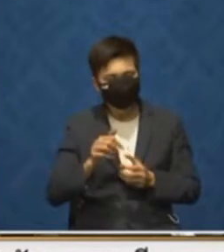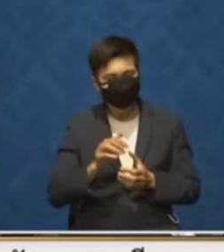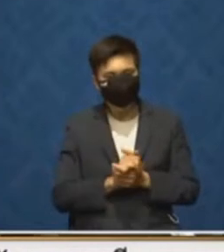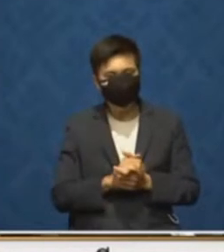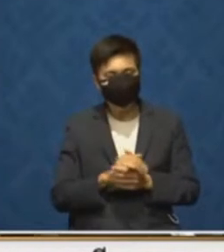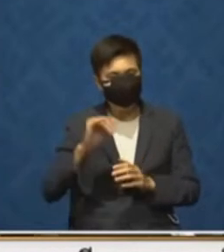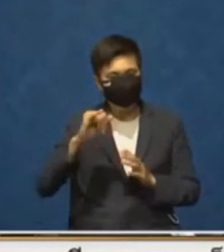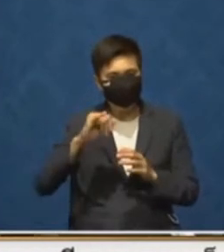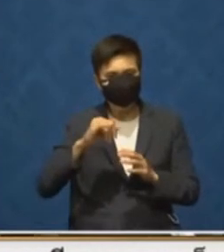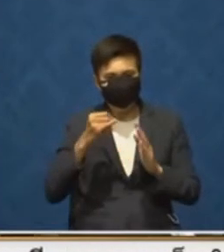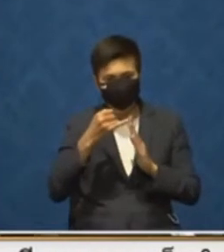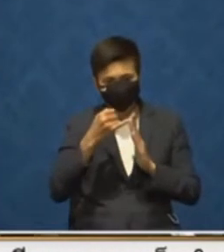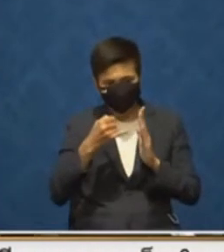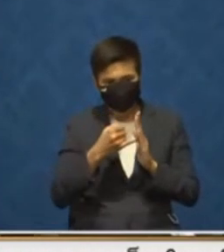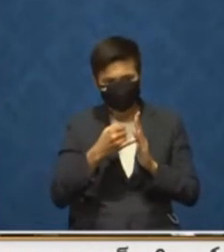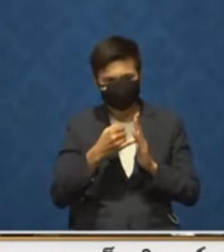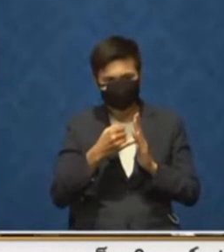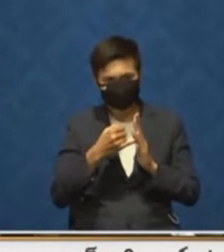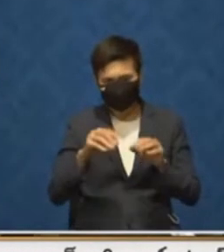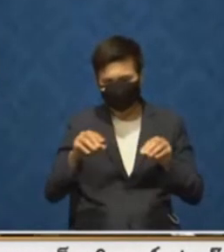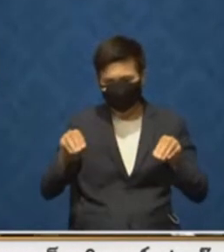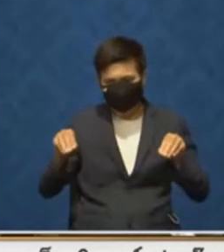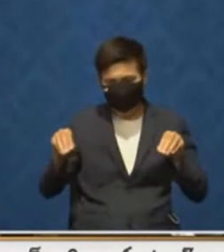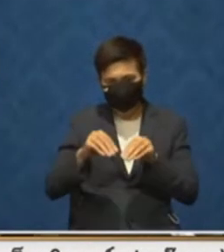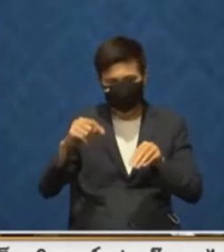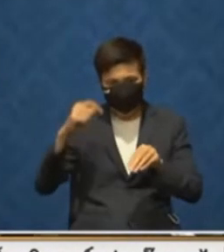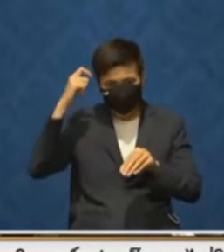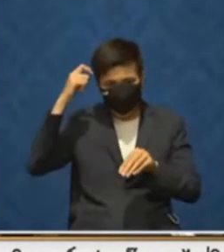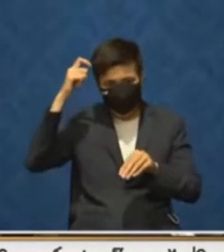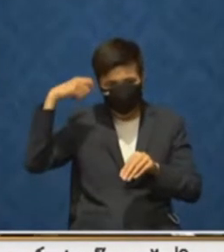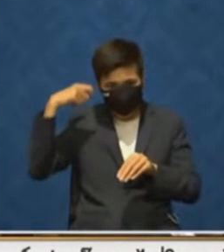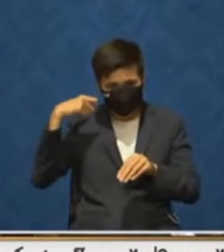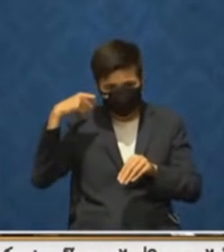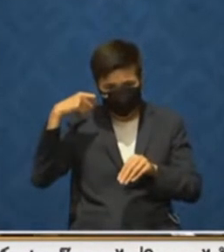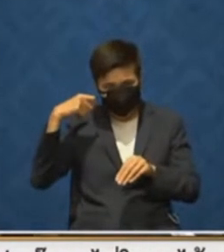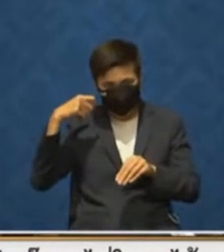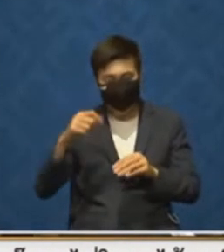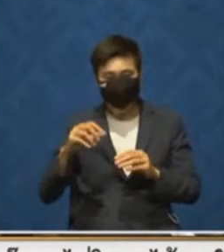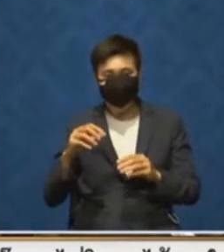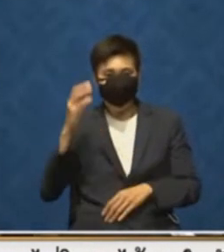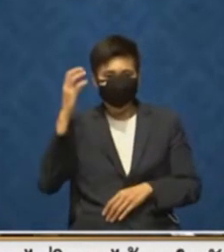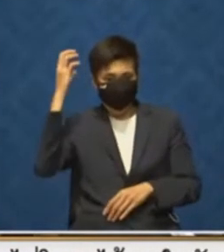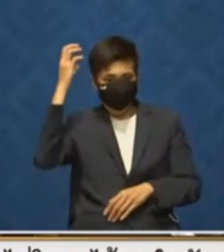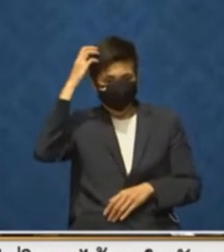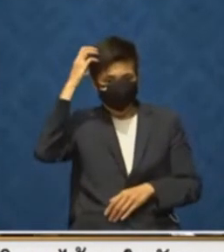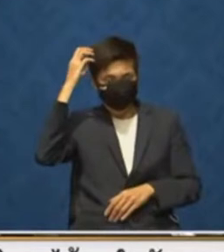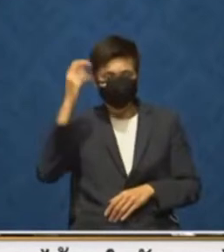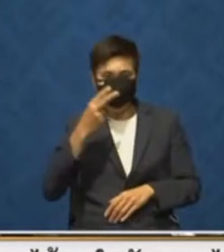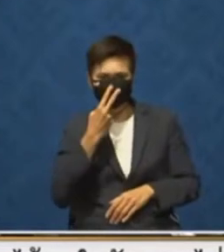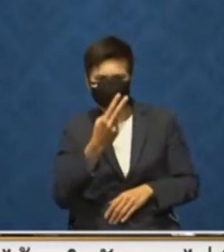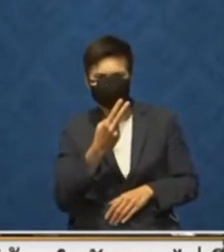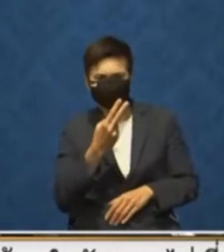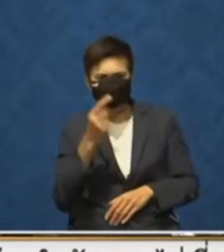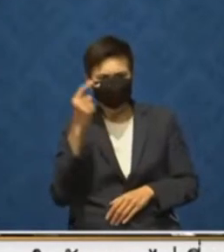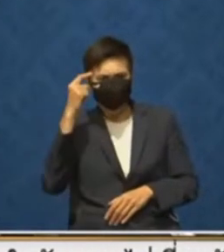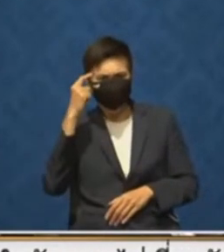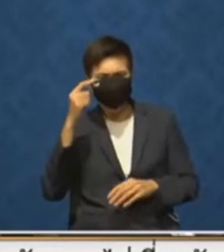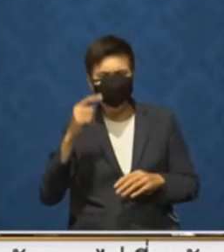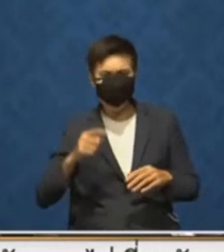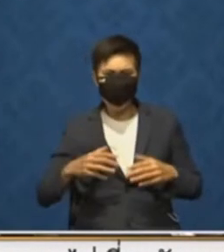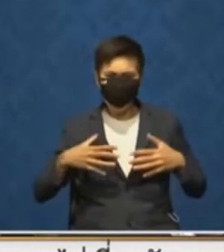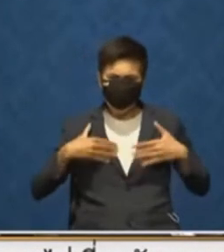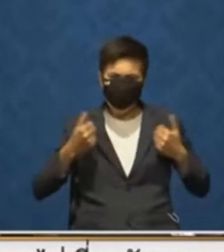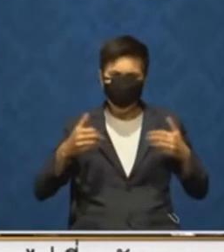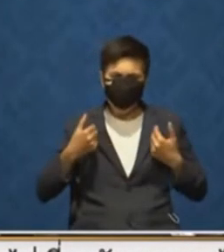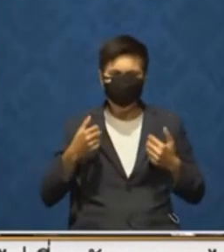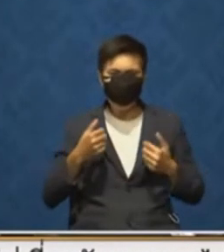ตรงนั้นอะมีคึกคักตัวผมเองก็อยากจะไปซื้อที่ดินอยากจะไปและผมด้วยเห็นเห็นว่ามันคงจะบูมหาศาลเลยผมไปจริงๆ